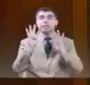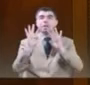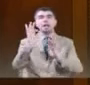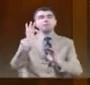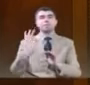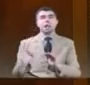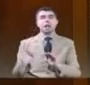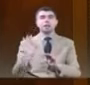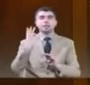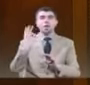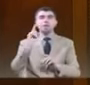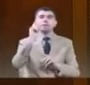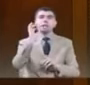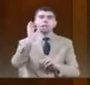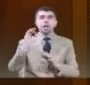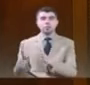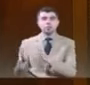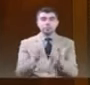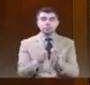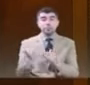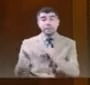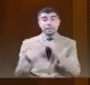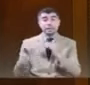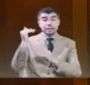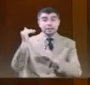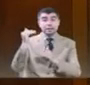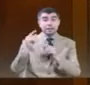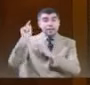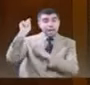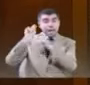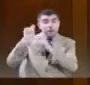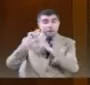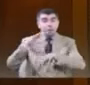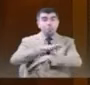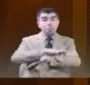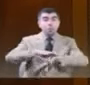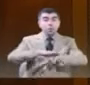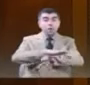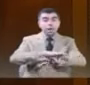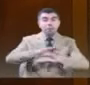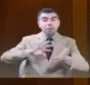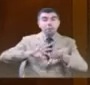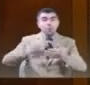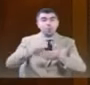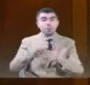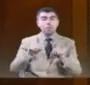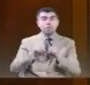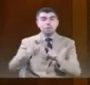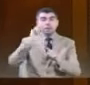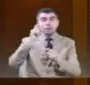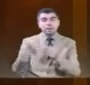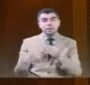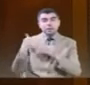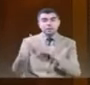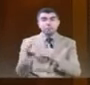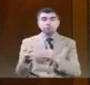80%. رفع الحد الادنى للمعاشات المدنيه والعسكريه والنظام الجماعي لمنح الرواتب التقاعد